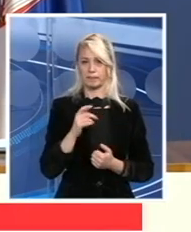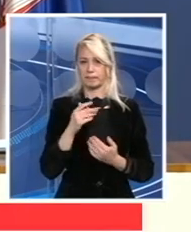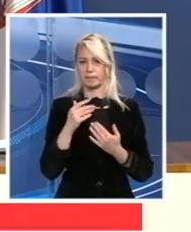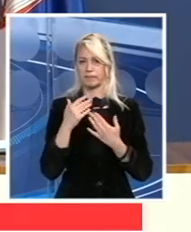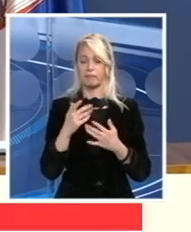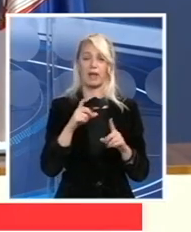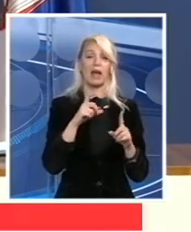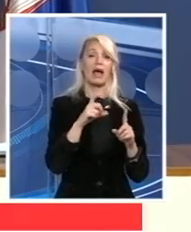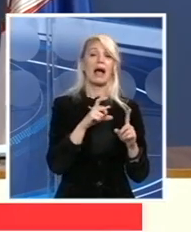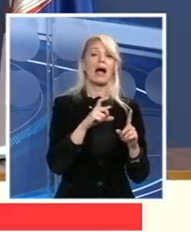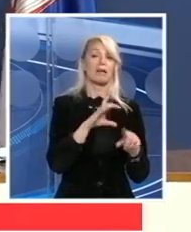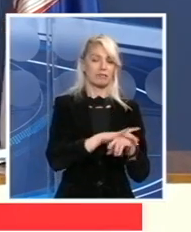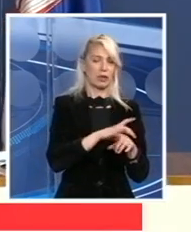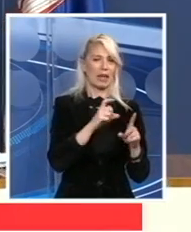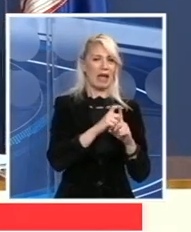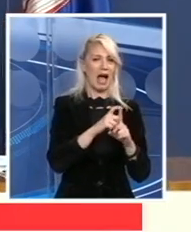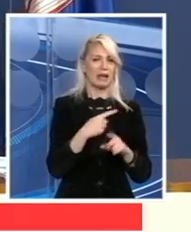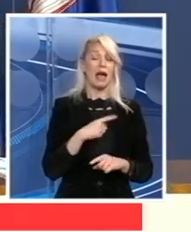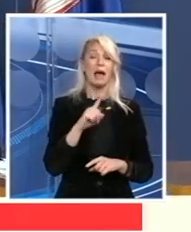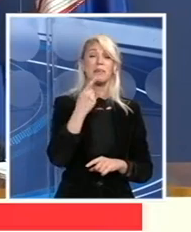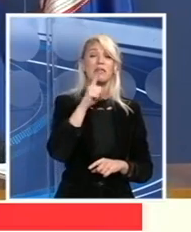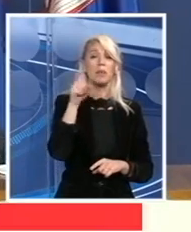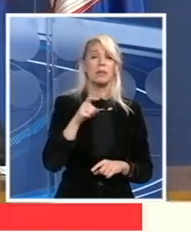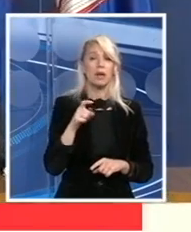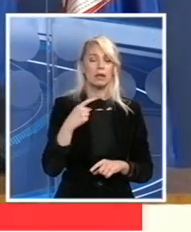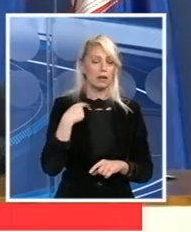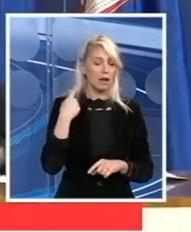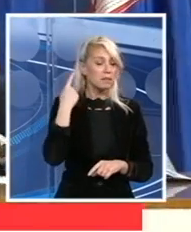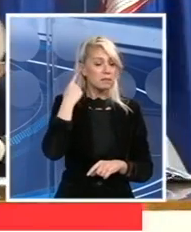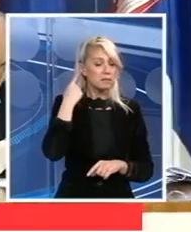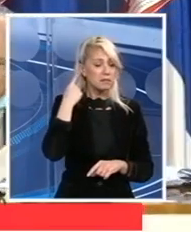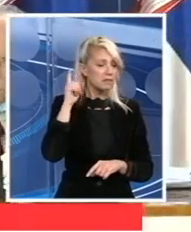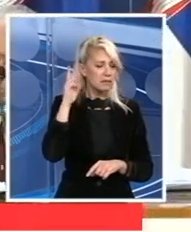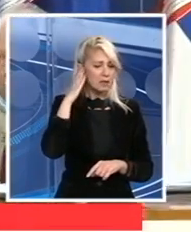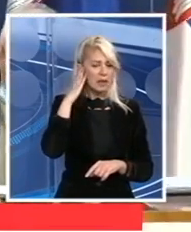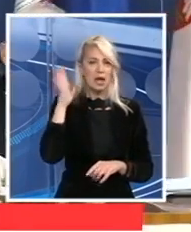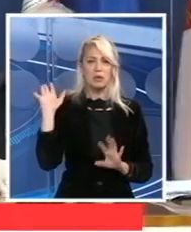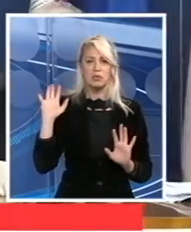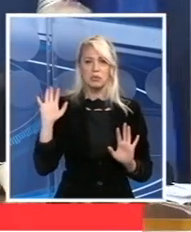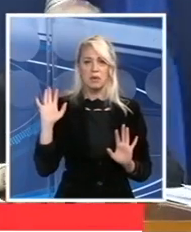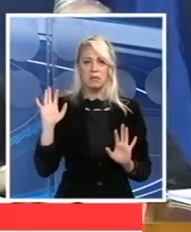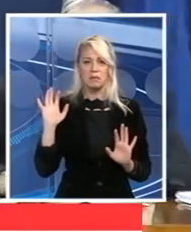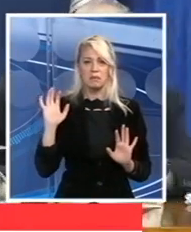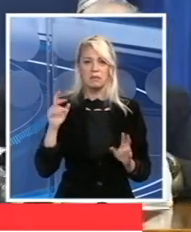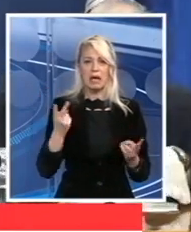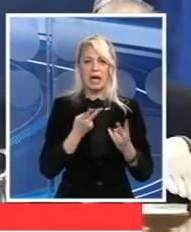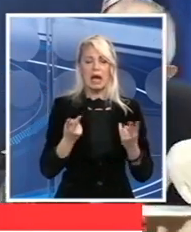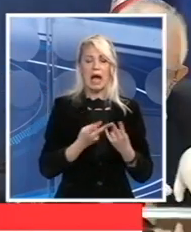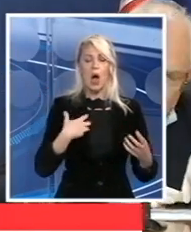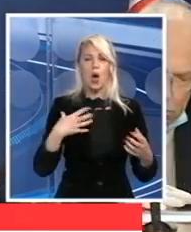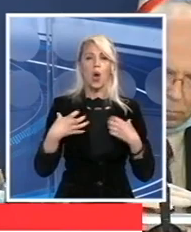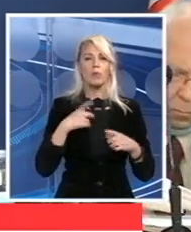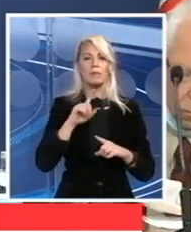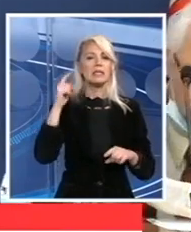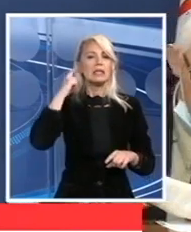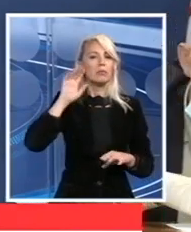tiče prvog pitanja, ja ću se praviti da ga nisam ni čula. Vidim da ste vi već neku detaljnu strategiju razvili,